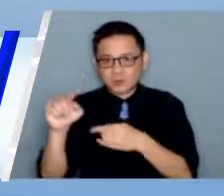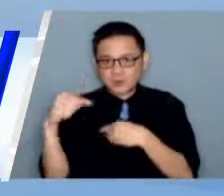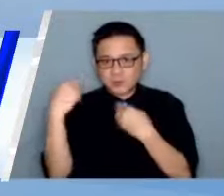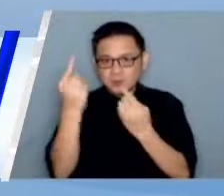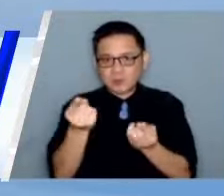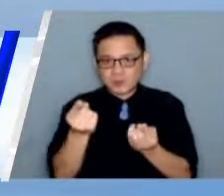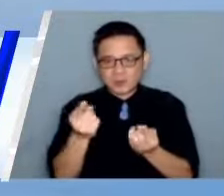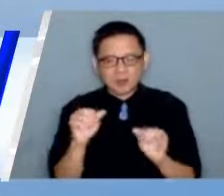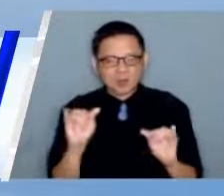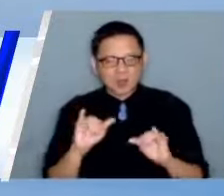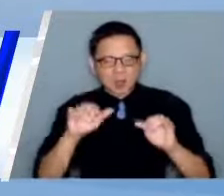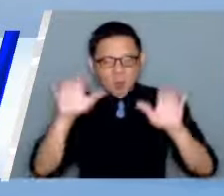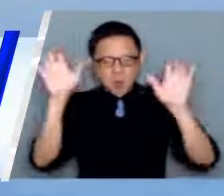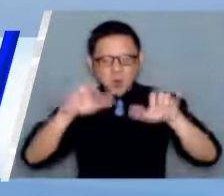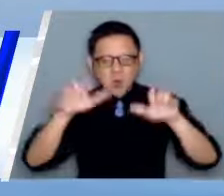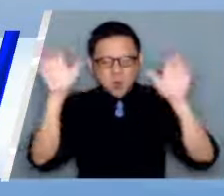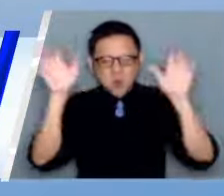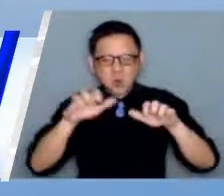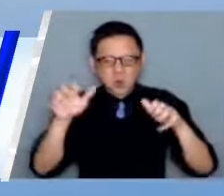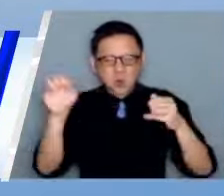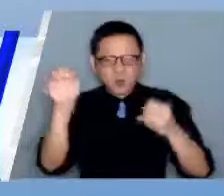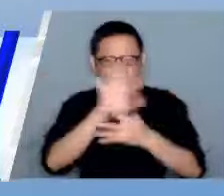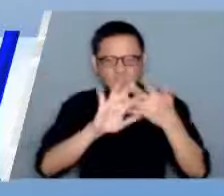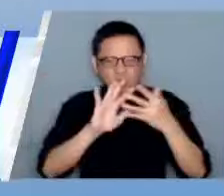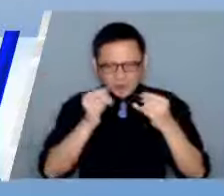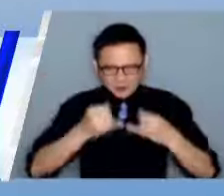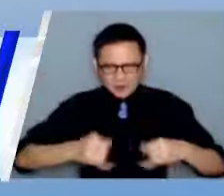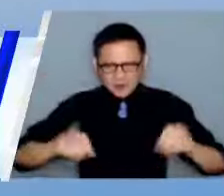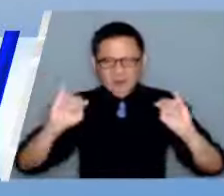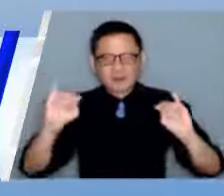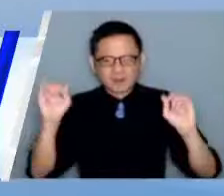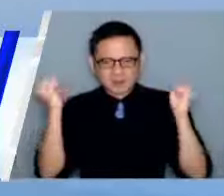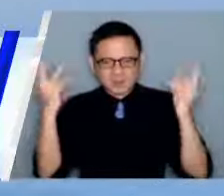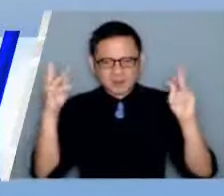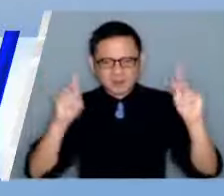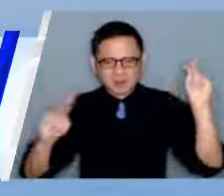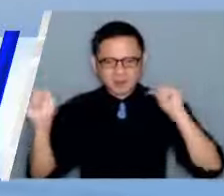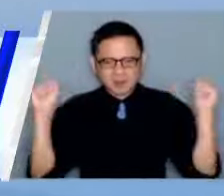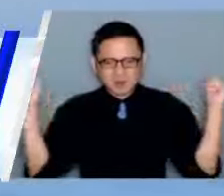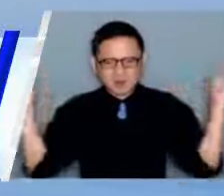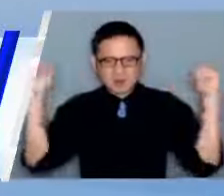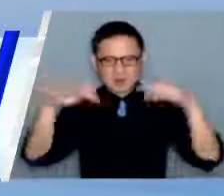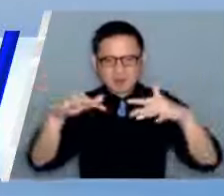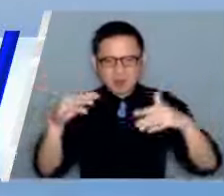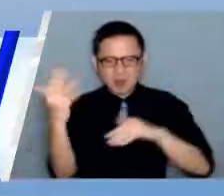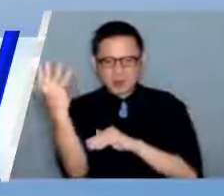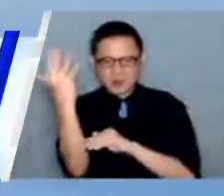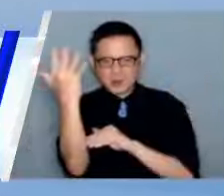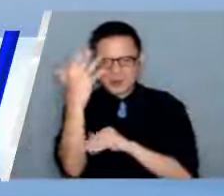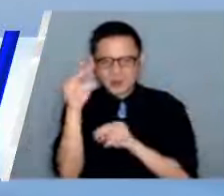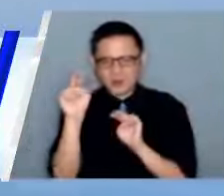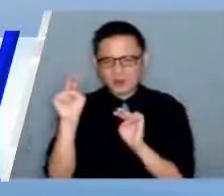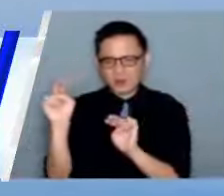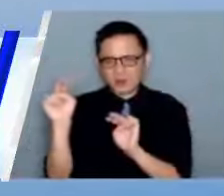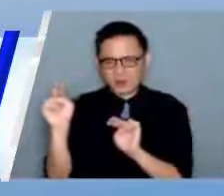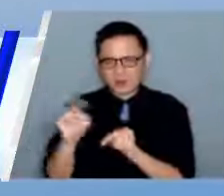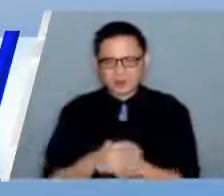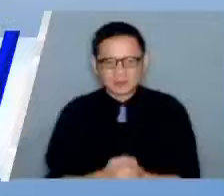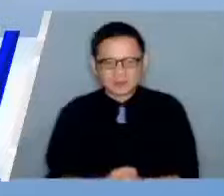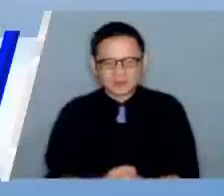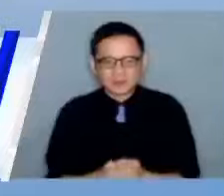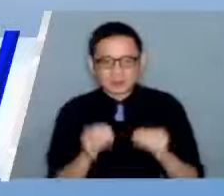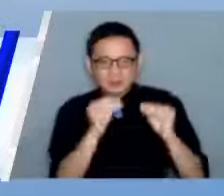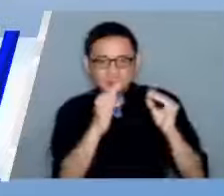masamang panahon, marami pa rin ang patuloy na nanonood sa mga sinihan ng balota. Kaya naman si Teacher Emmy